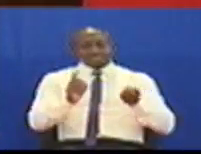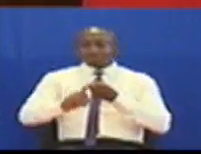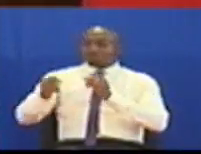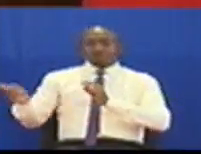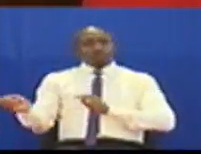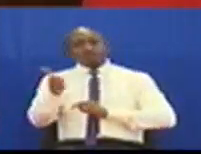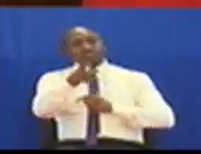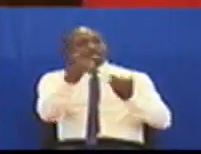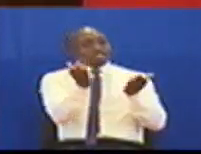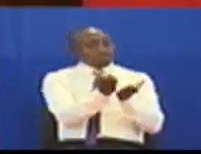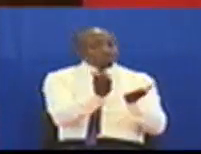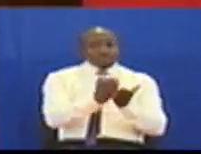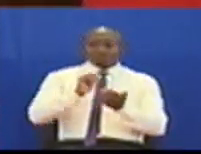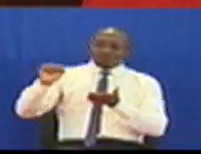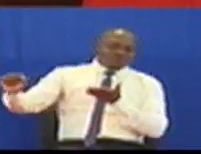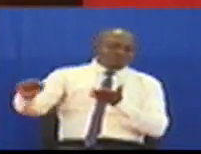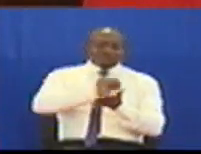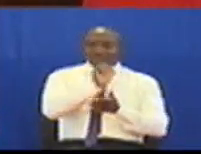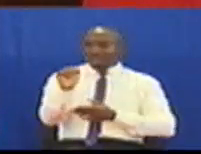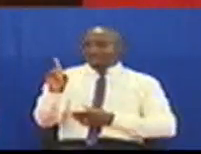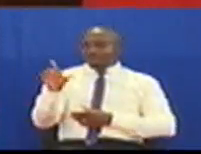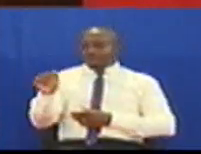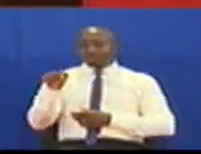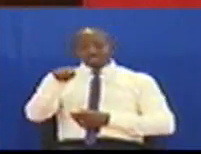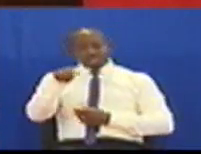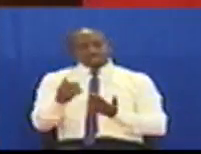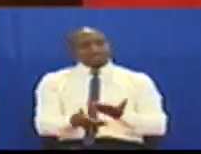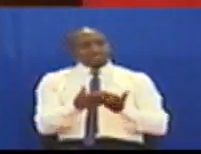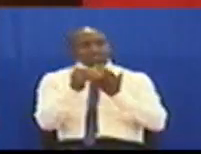shule na kuondoa ada katika shule zetu.